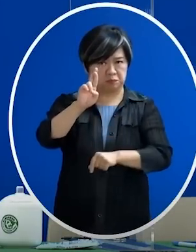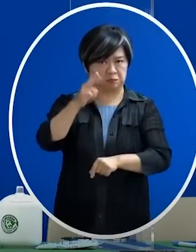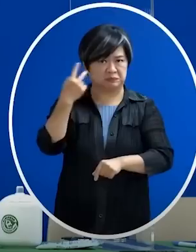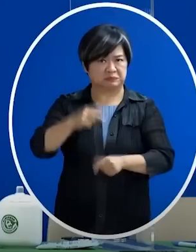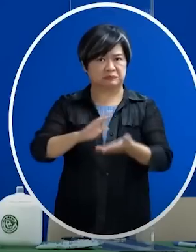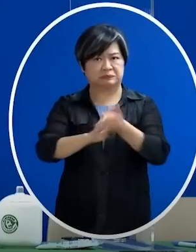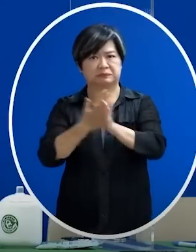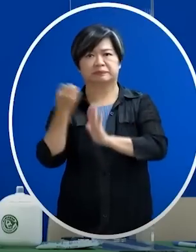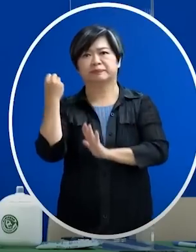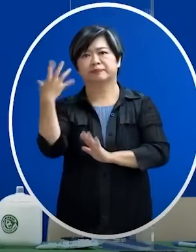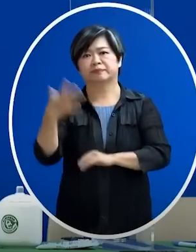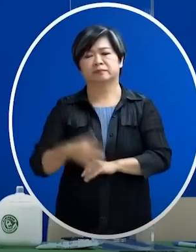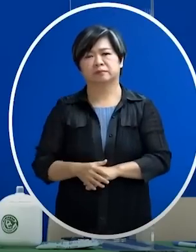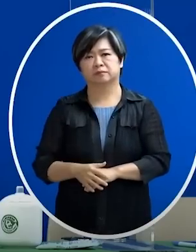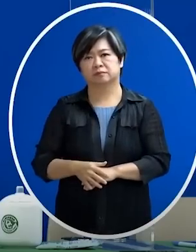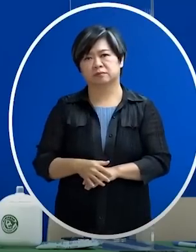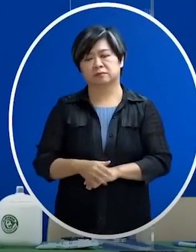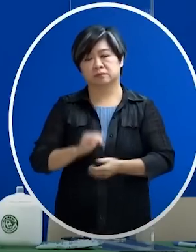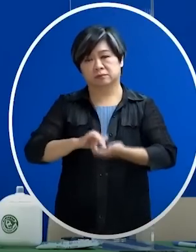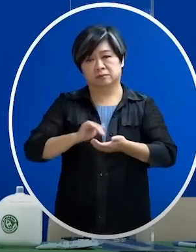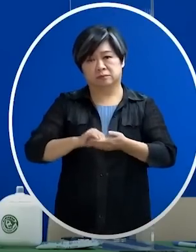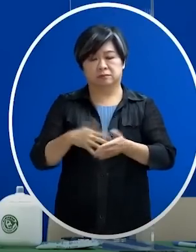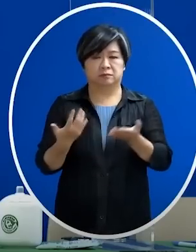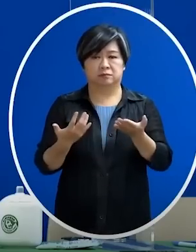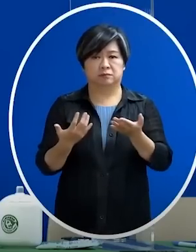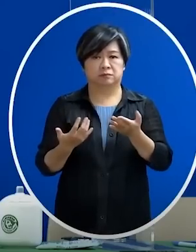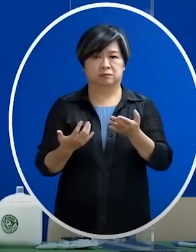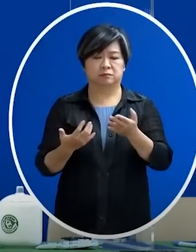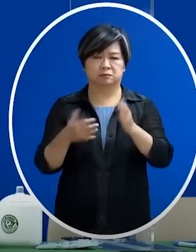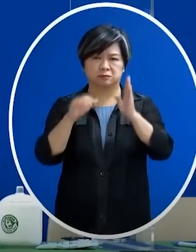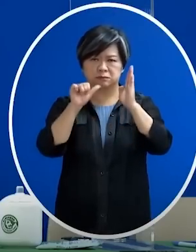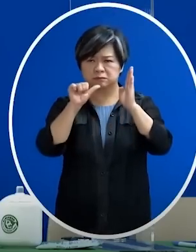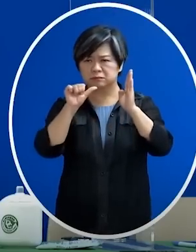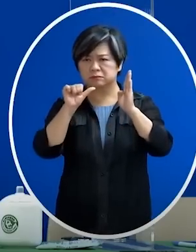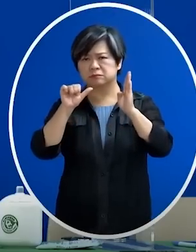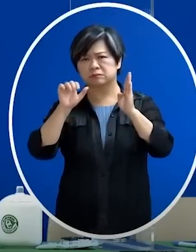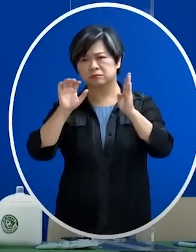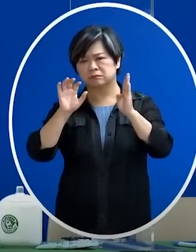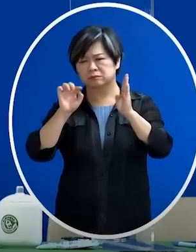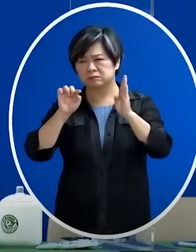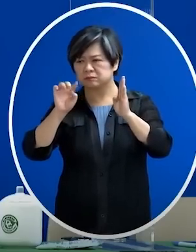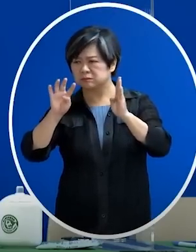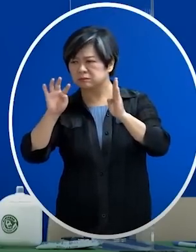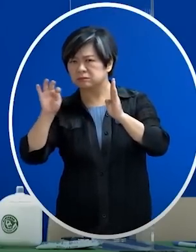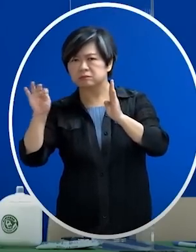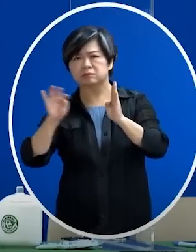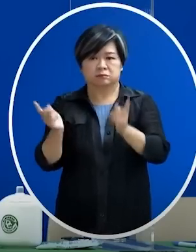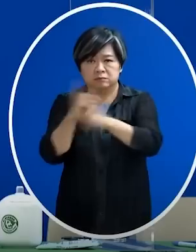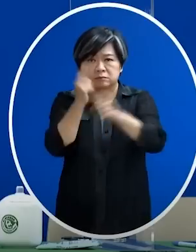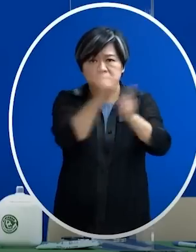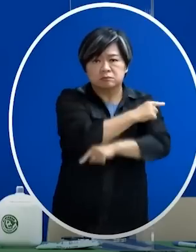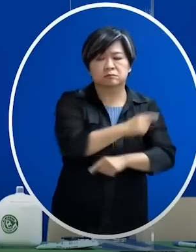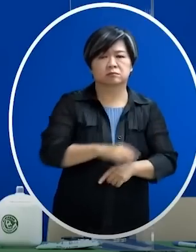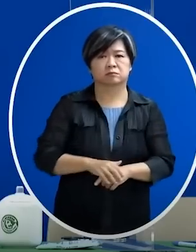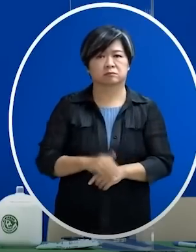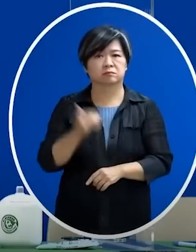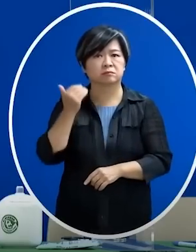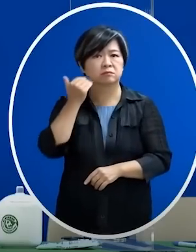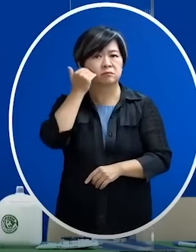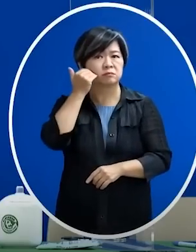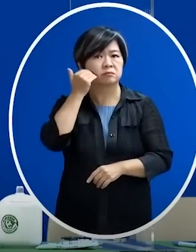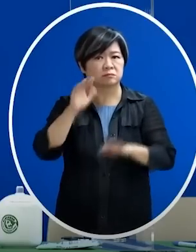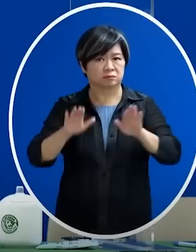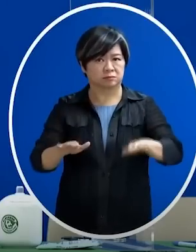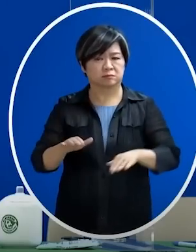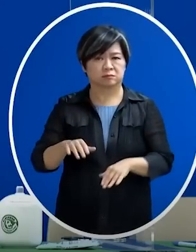新的，说不定它会被命名 BA6 BA7 说不定，然后呢它可能会逐渐取代。我们如果现